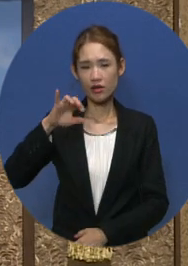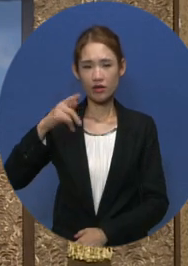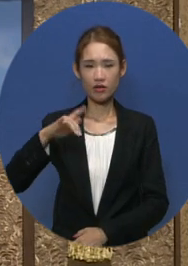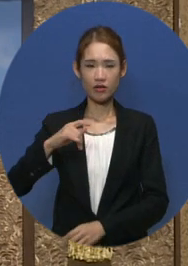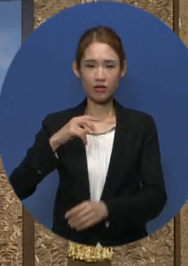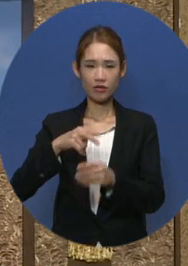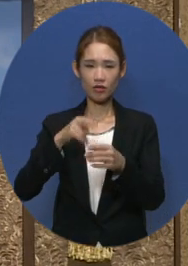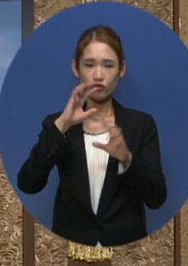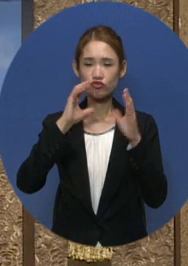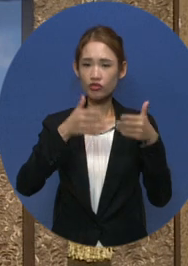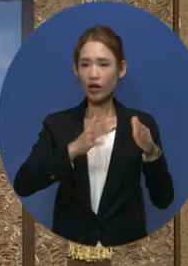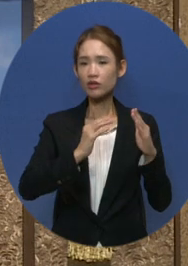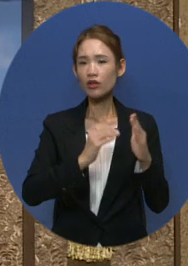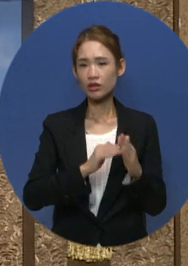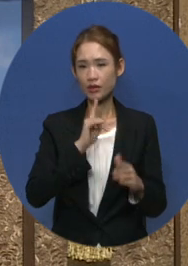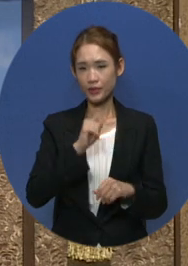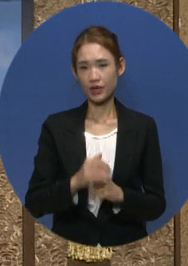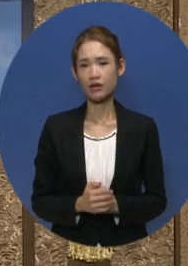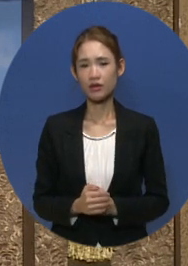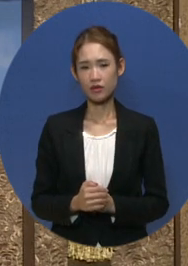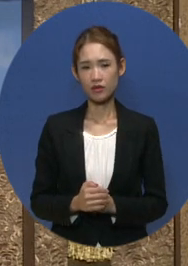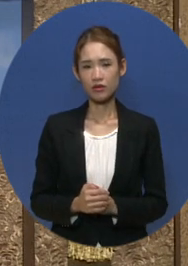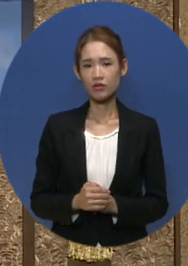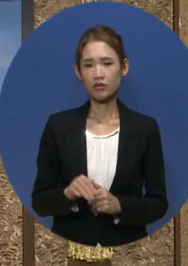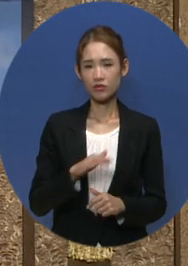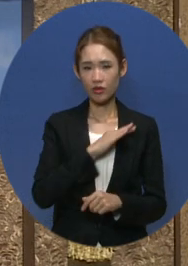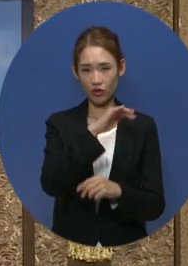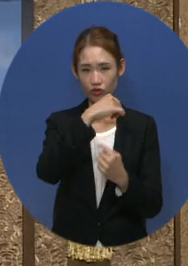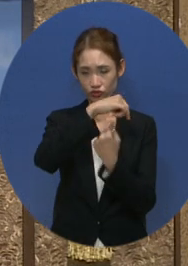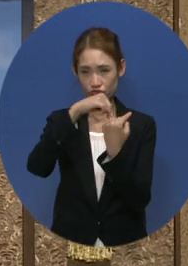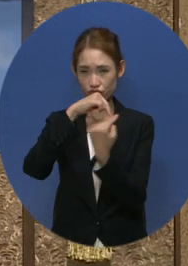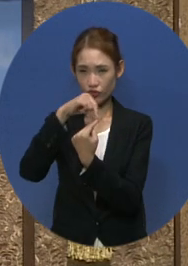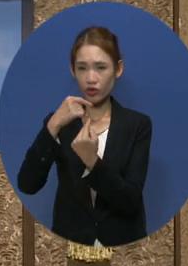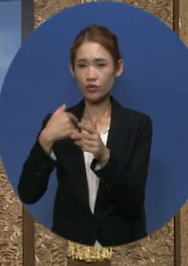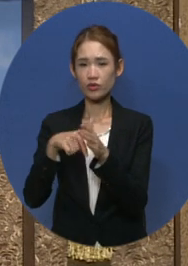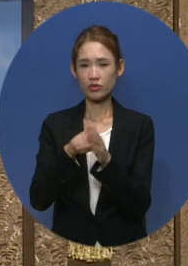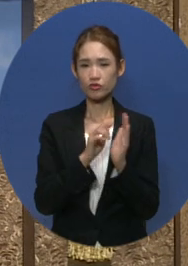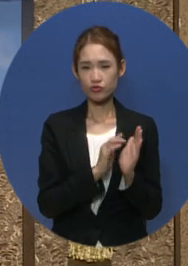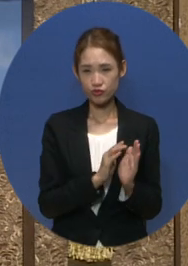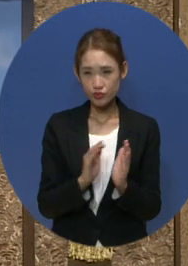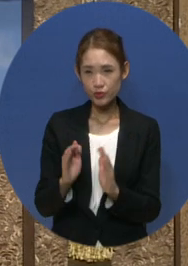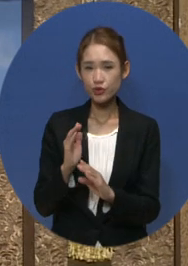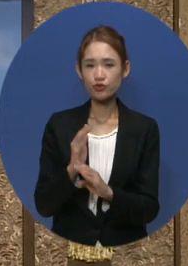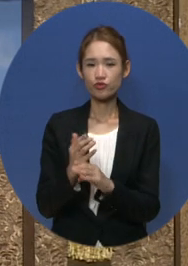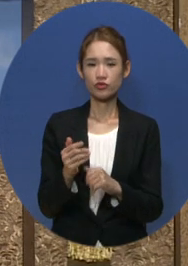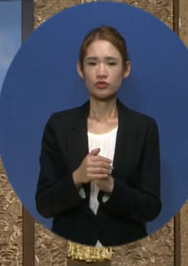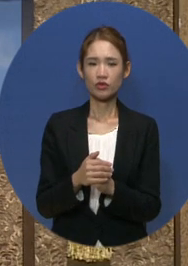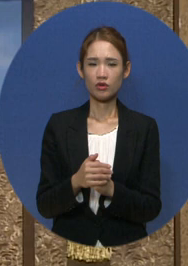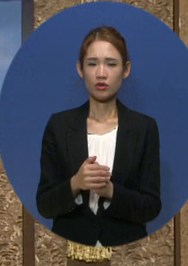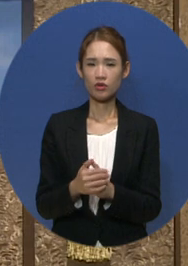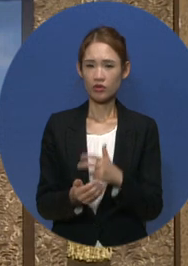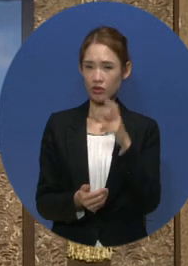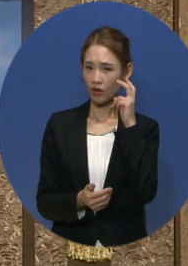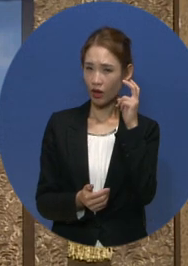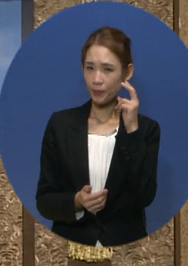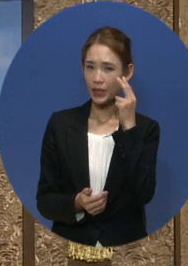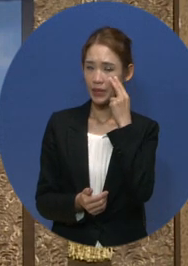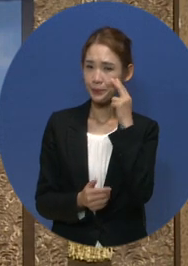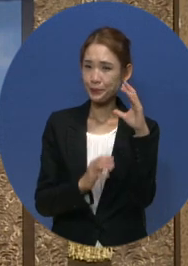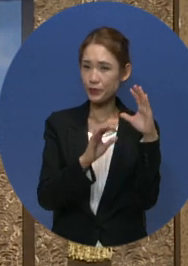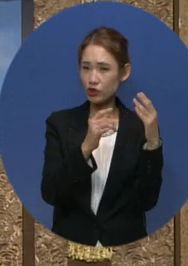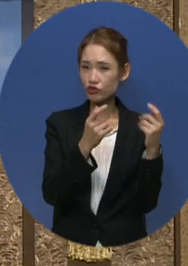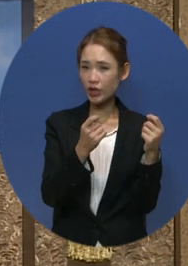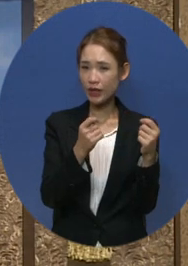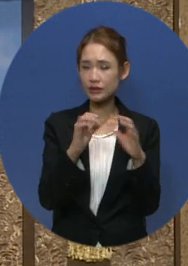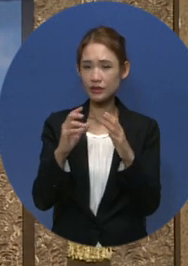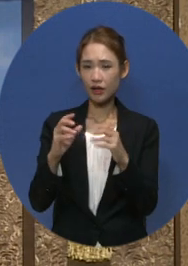국가에서 설치한다고 그래요. 그래서 저희가 이제 그걸 저희가 운영하기 위해서 예. 지금 준비를 하고 있습니다만은. 아마 이제 미국